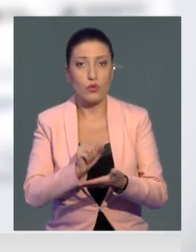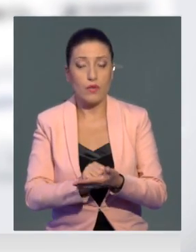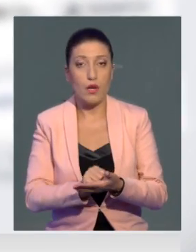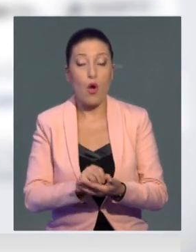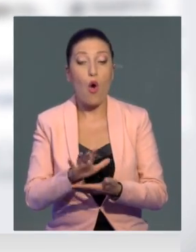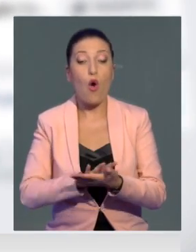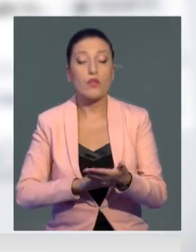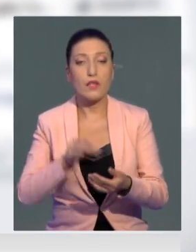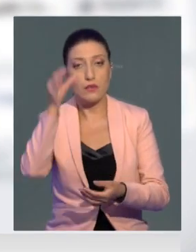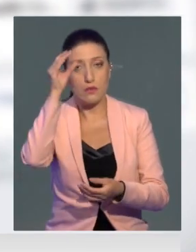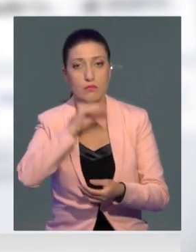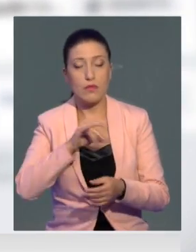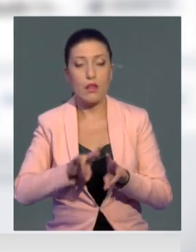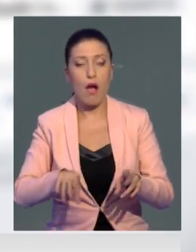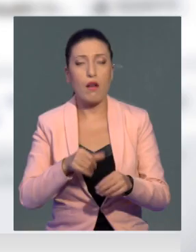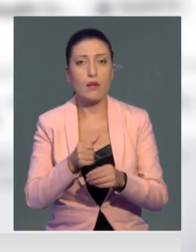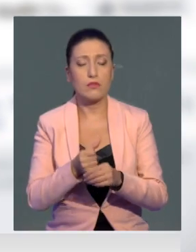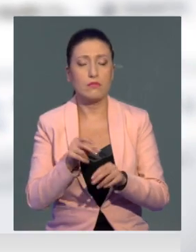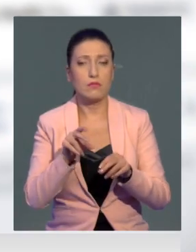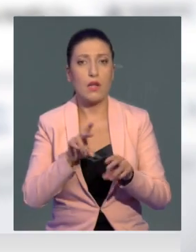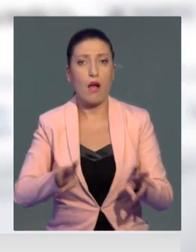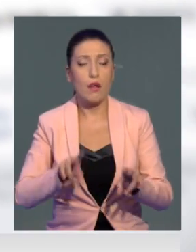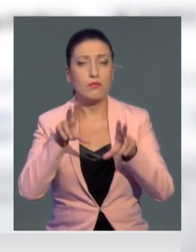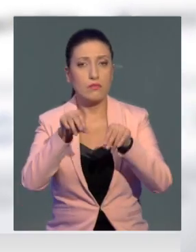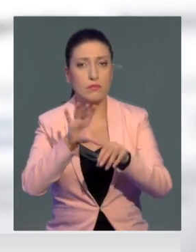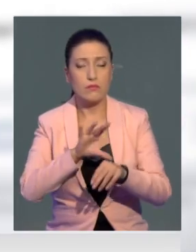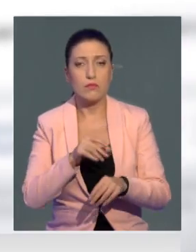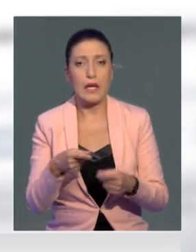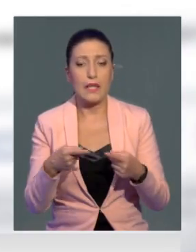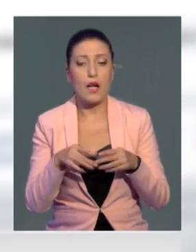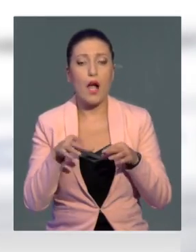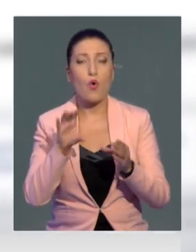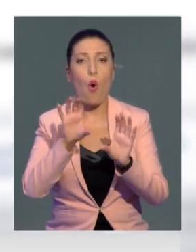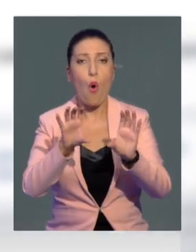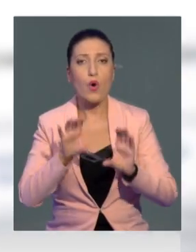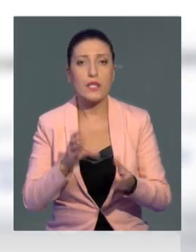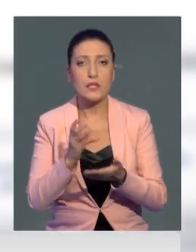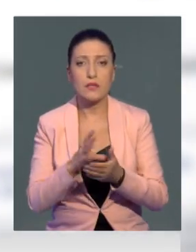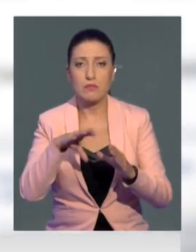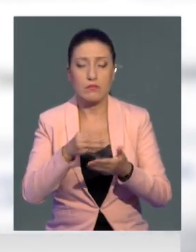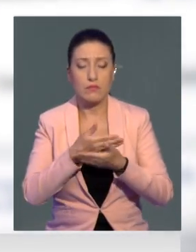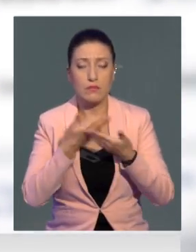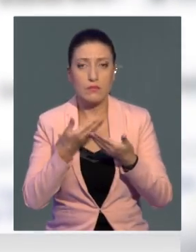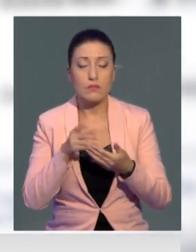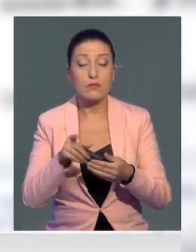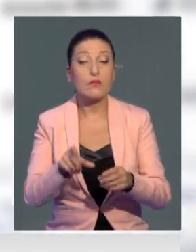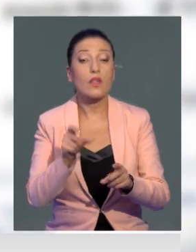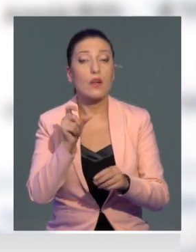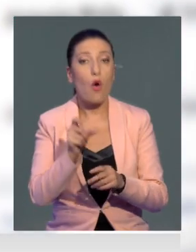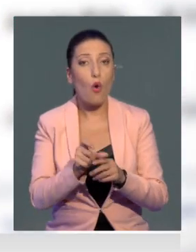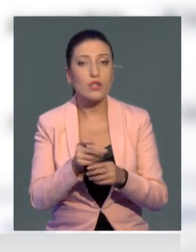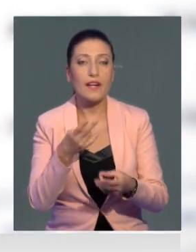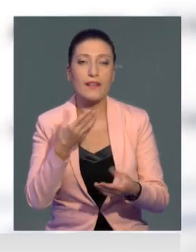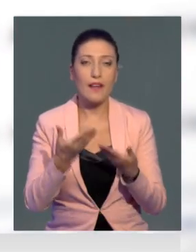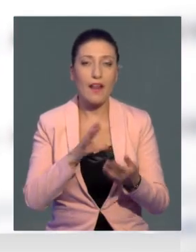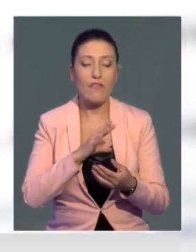հեղինակը նախարարին հեգնանքով հիշեցրել է, որ քրեական օրենսգիրքը չի կիսում նրա կարծիքը։ Նախարարի հատակած հոդվածում նրա խոսքը հավանաբար